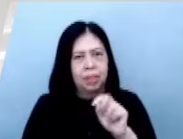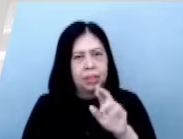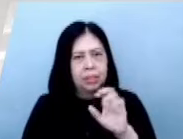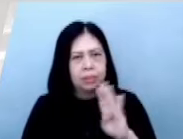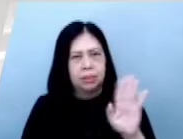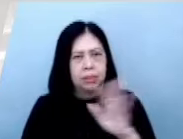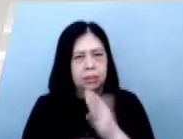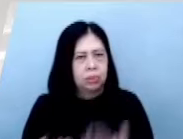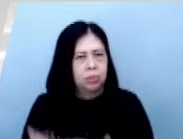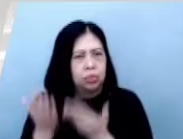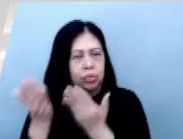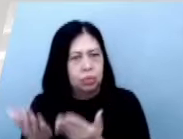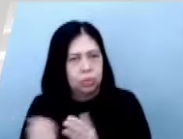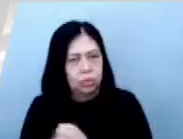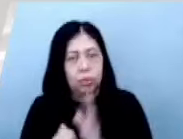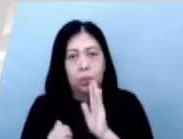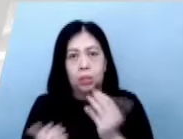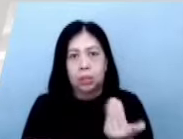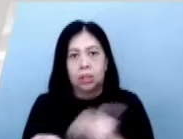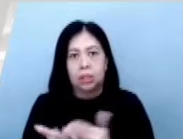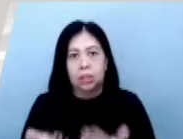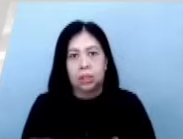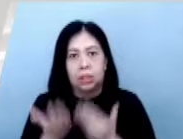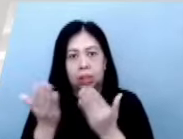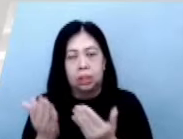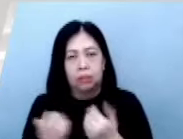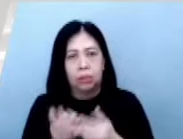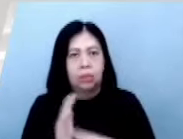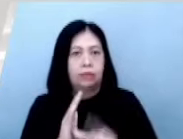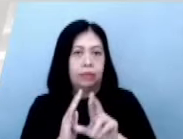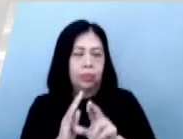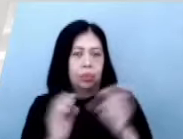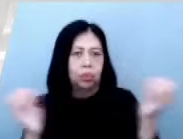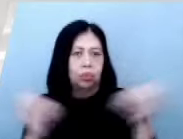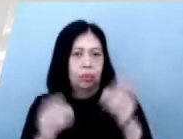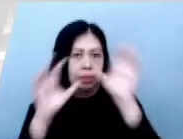motion. Maghahain daw sila ng petition for review sa Office of the President